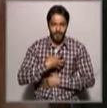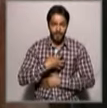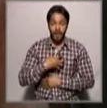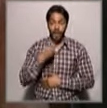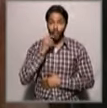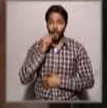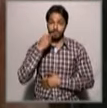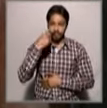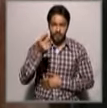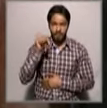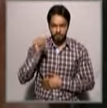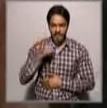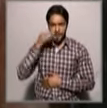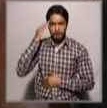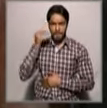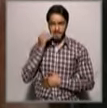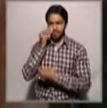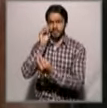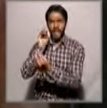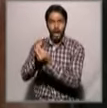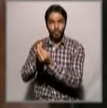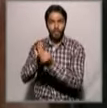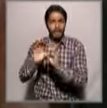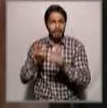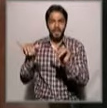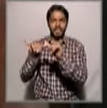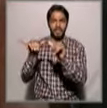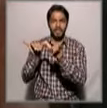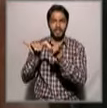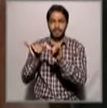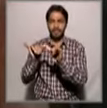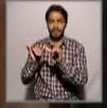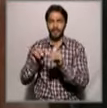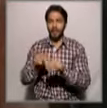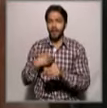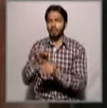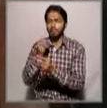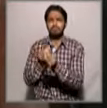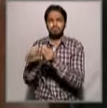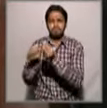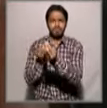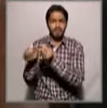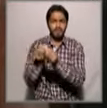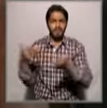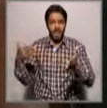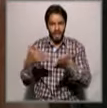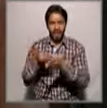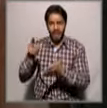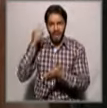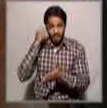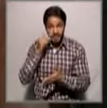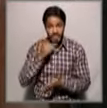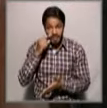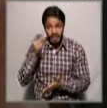النت، تحفظ القرآن وعلى خلق وأثق بها وبدينها، أريد الارتباط بها، ما الضرر